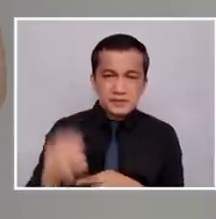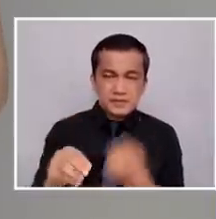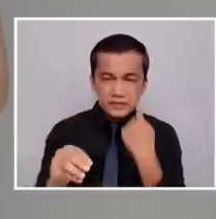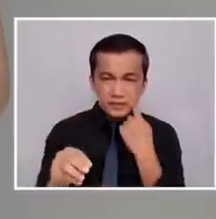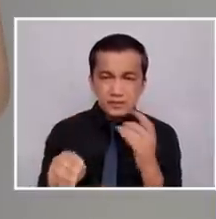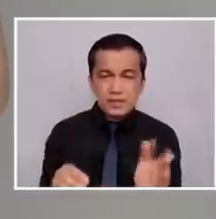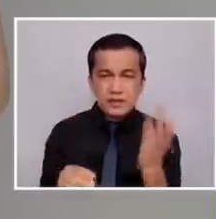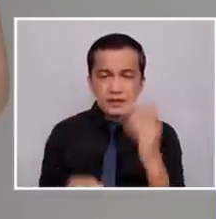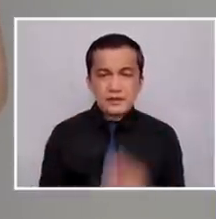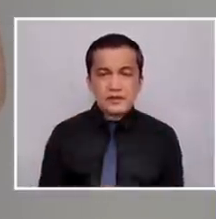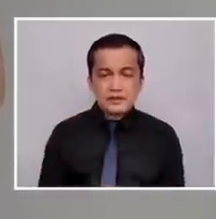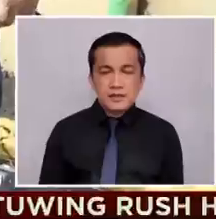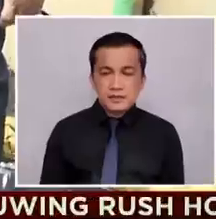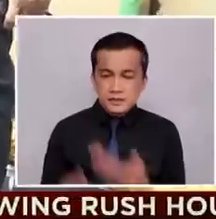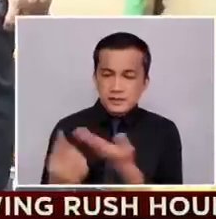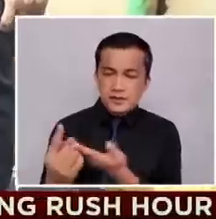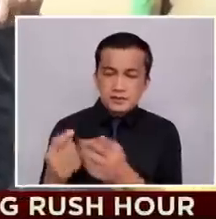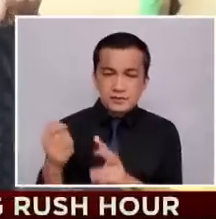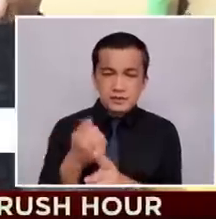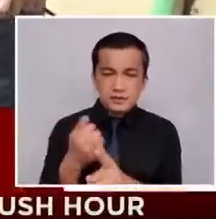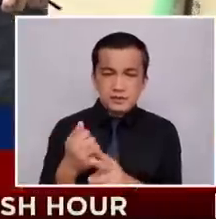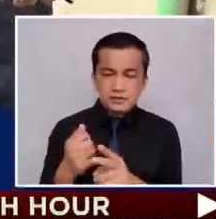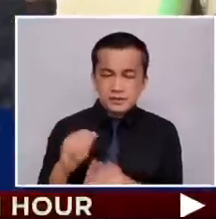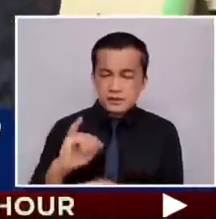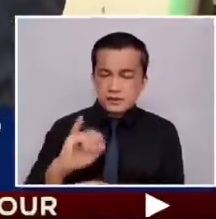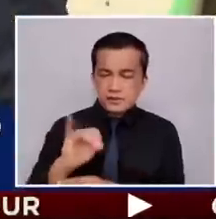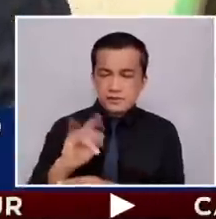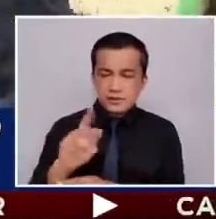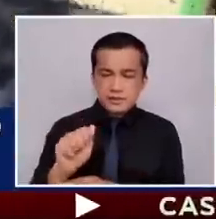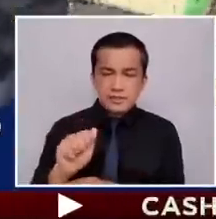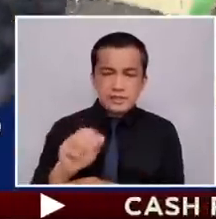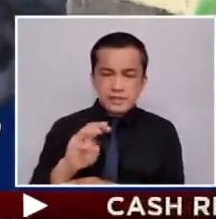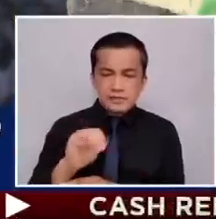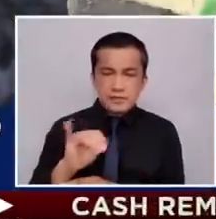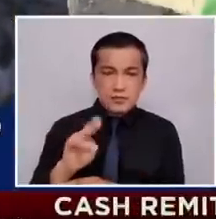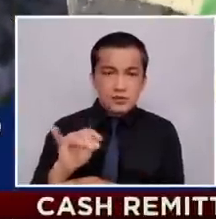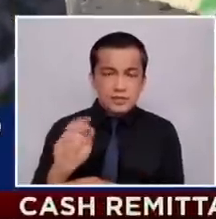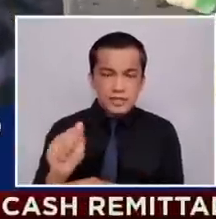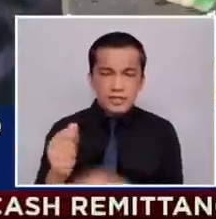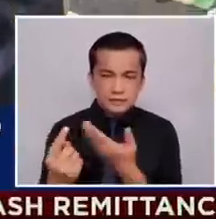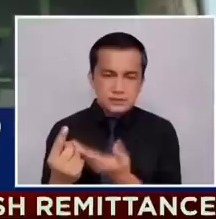umaga. Kinilala ang biktima na si Imelda Memoria.